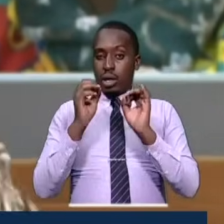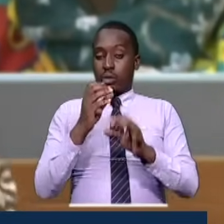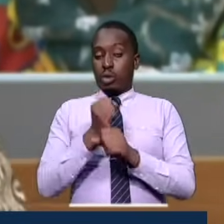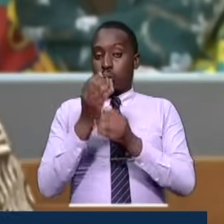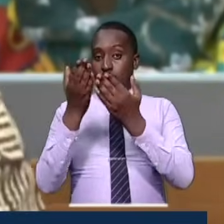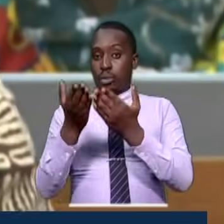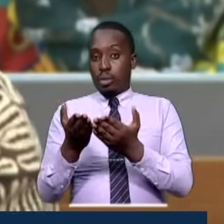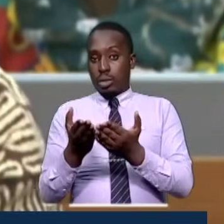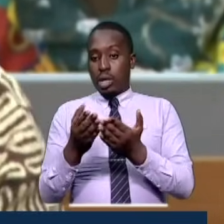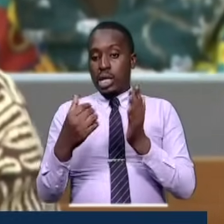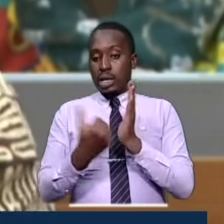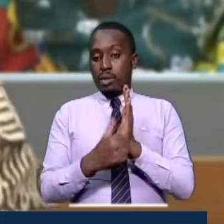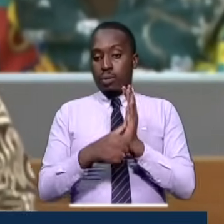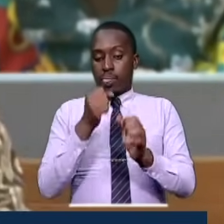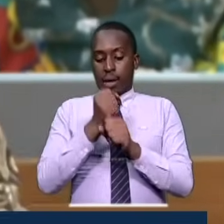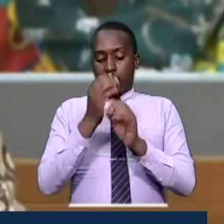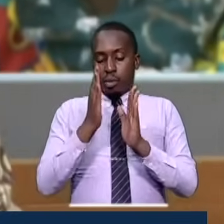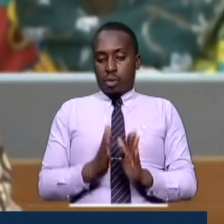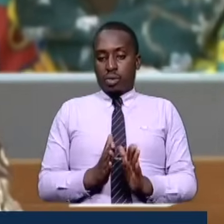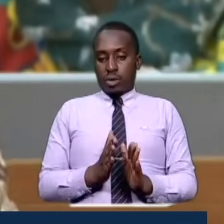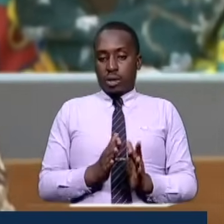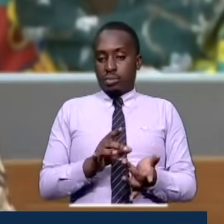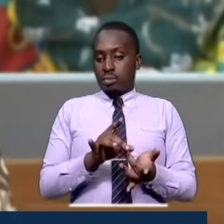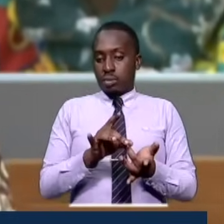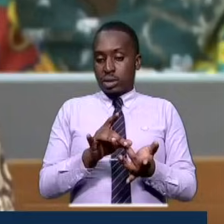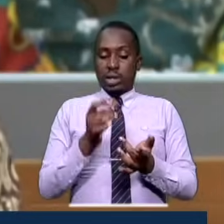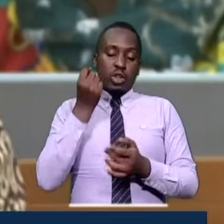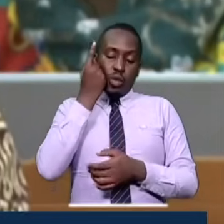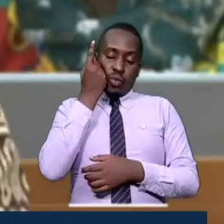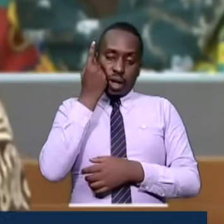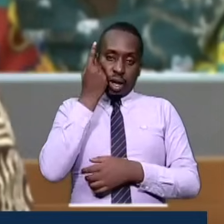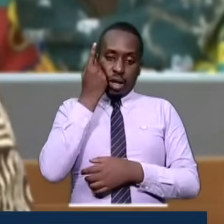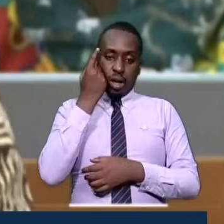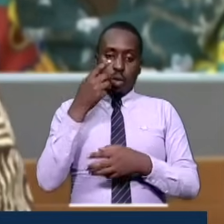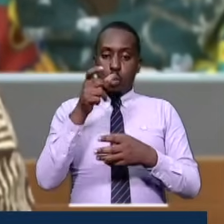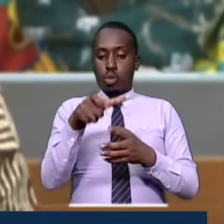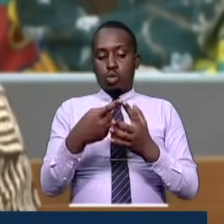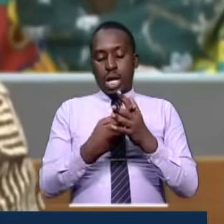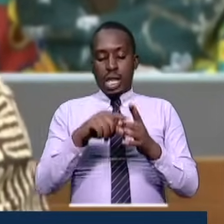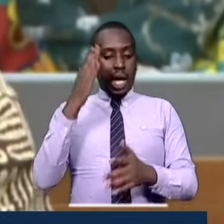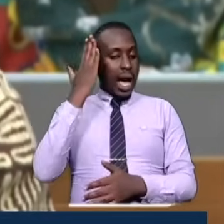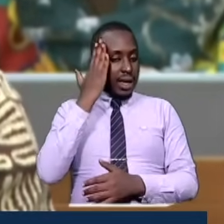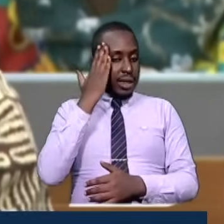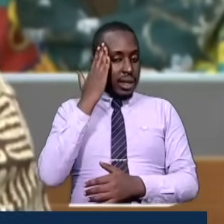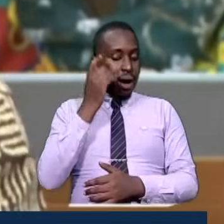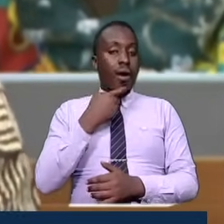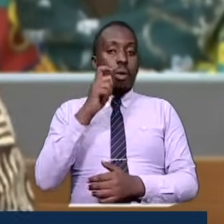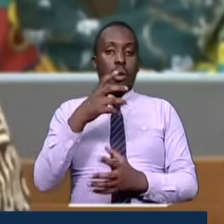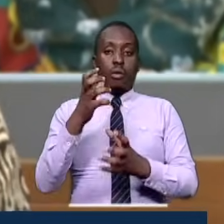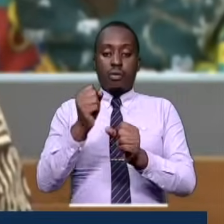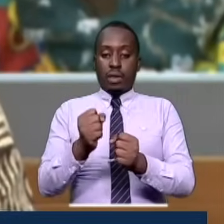ngibyo ikibazo cy'abakozi noneho kizaba tuyandika uburyo cyumvikana utangiye akabazo uko ugomba gufata